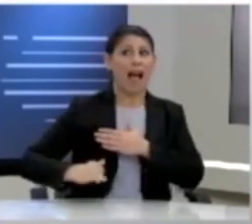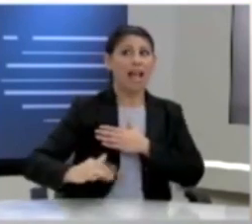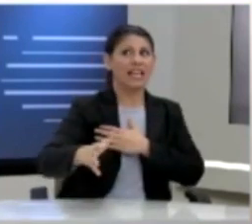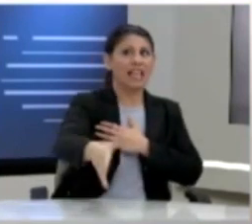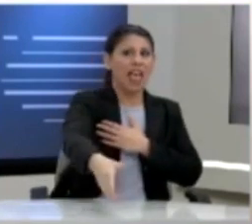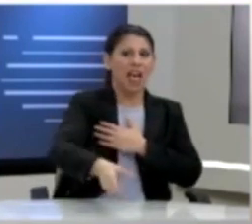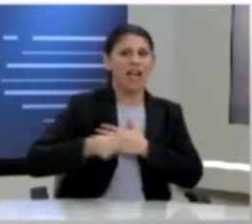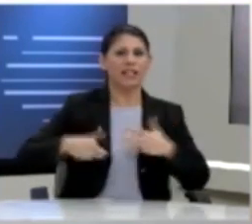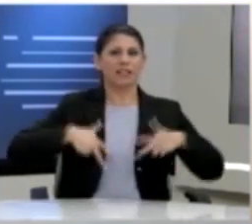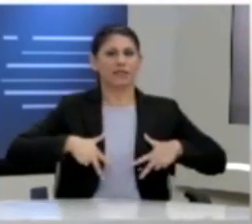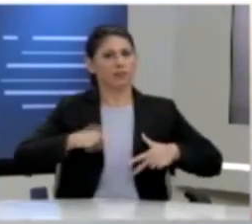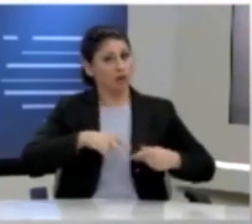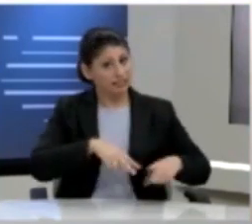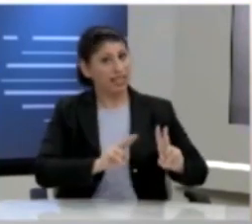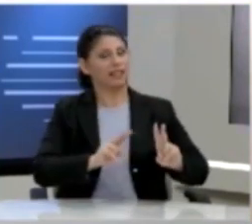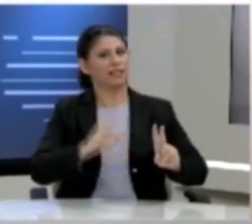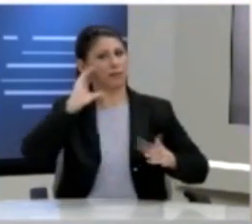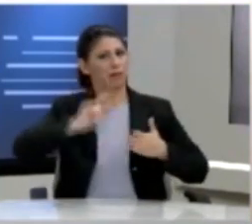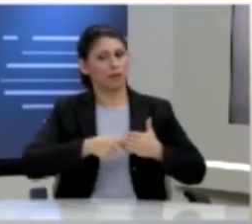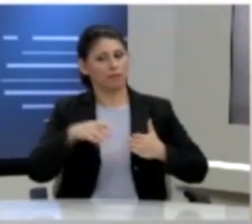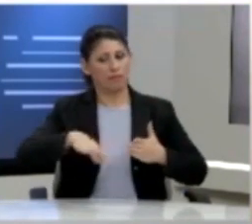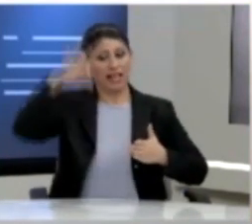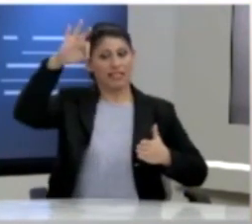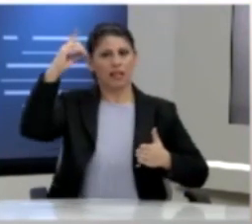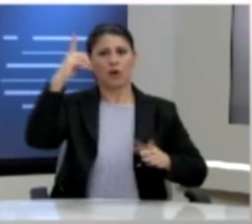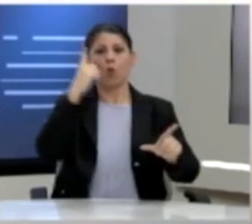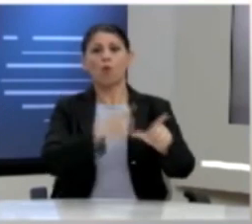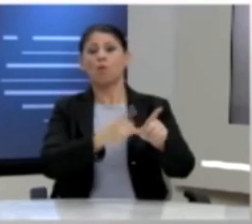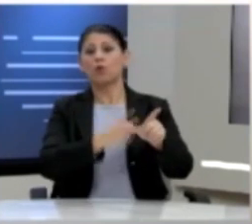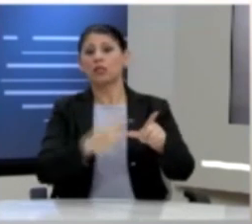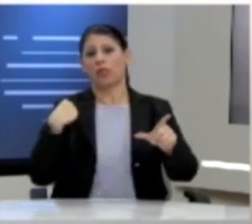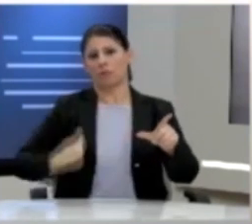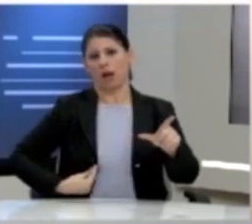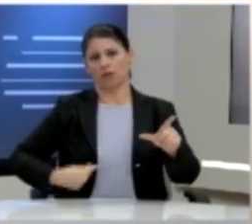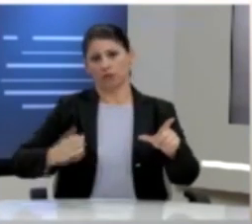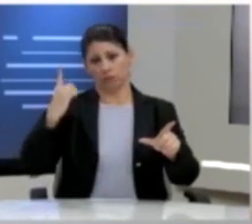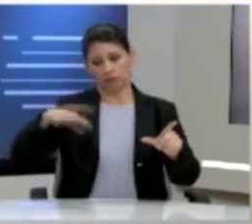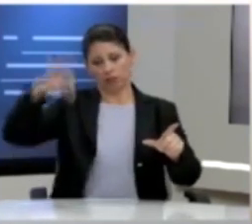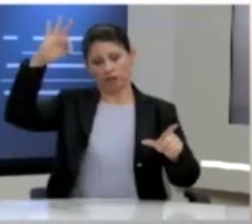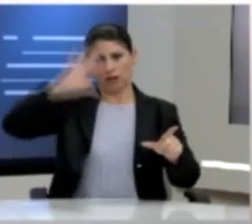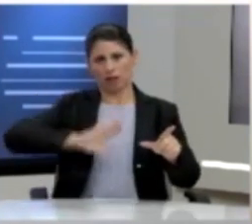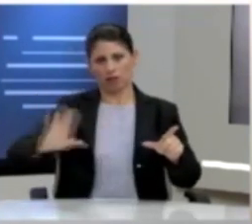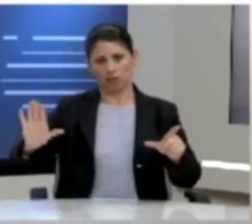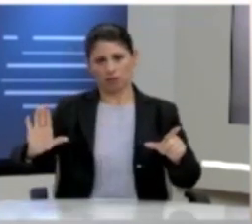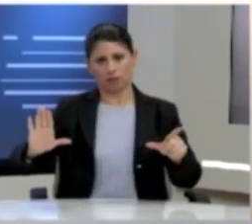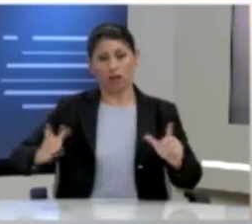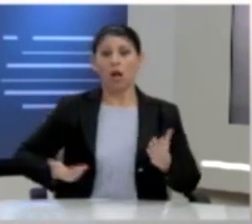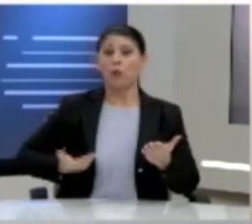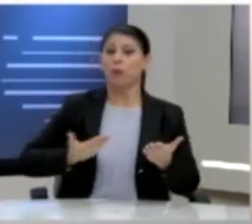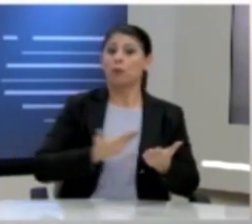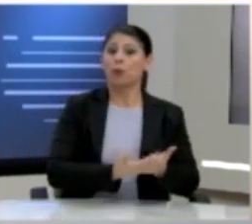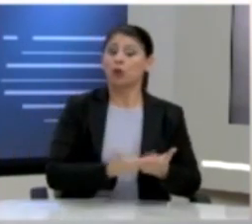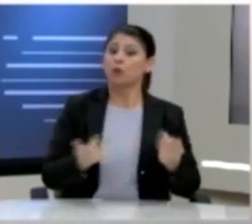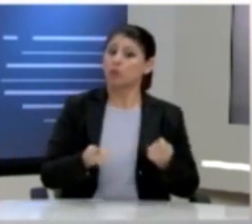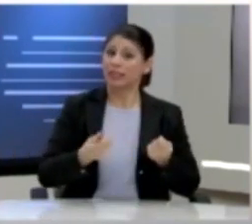υλοποιητής των μνημονίων, με εξαιρέσεις βέβαια τους κομμουνιστές, δημάρχους. Η πρόταση που γίνεται